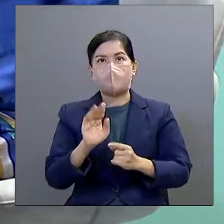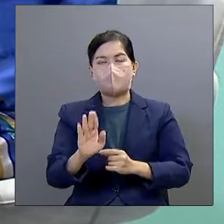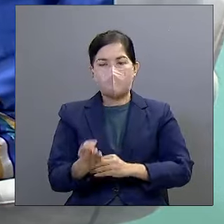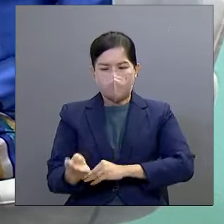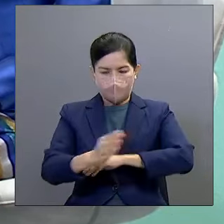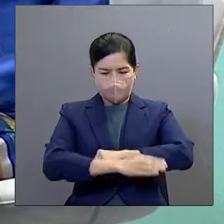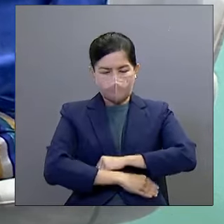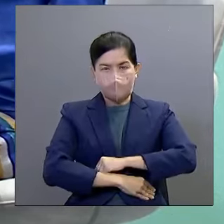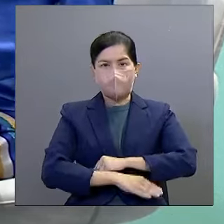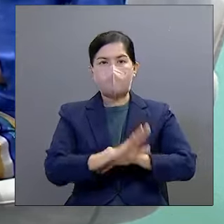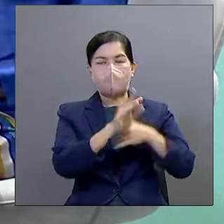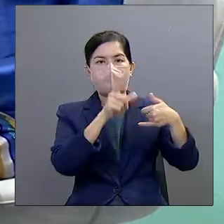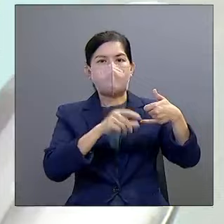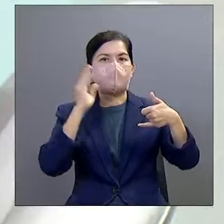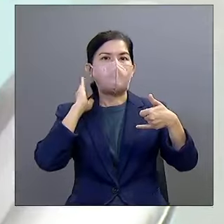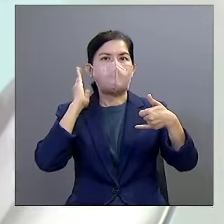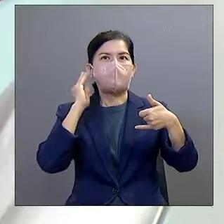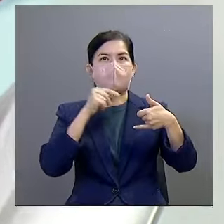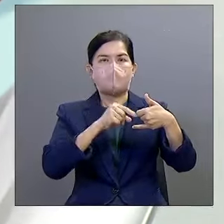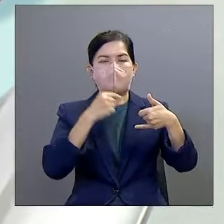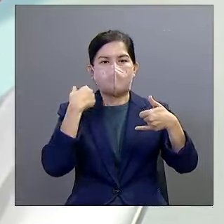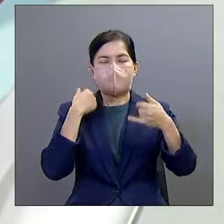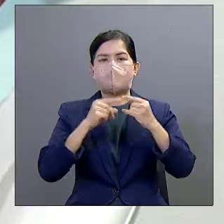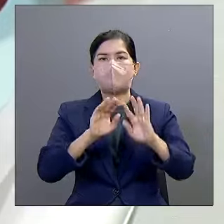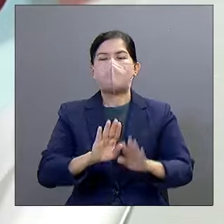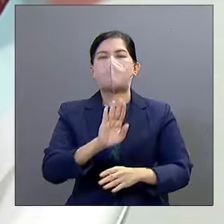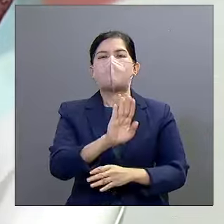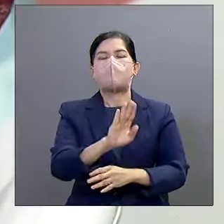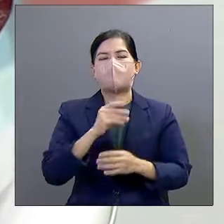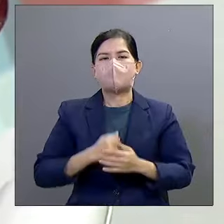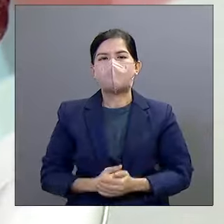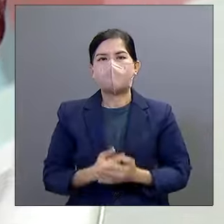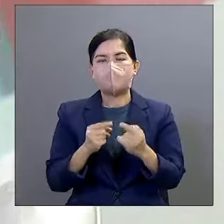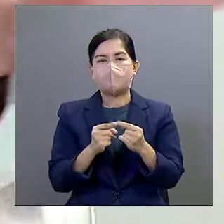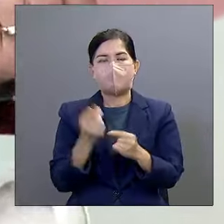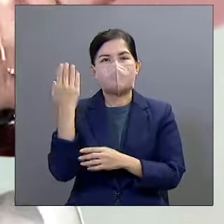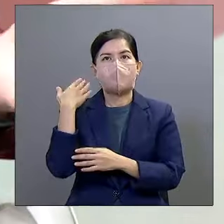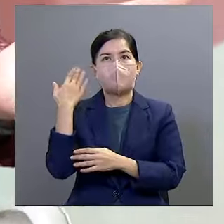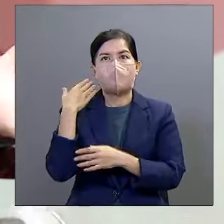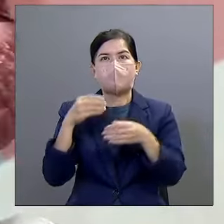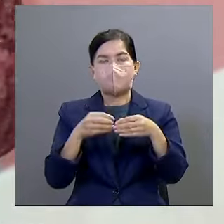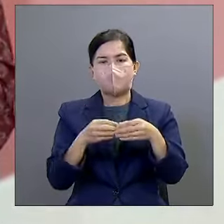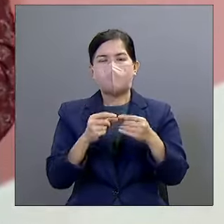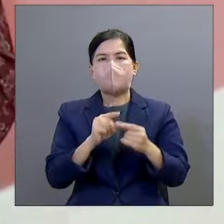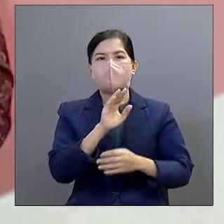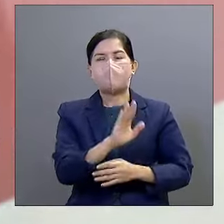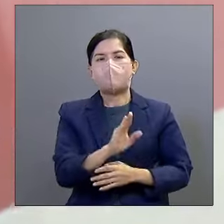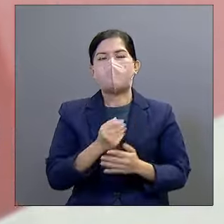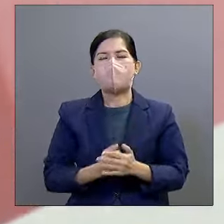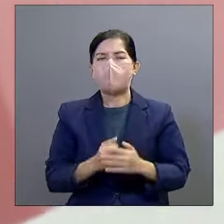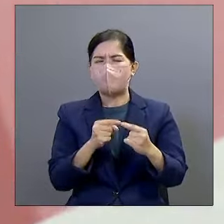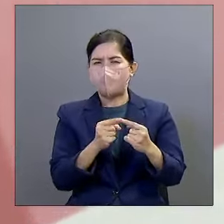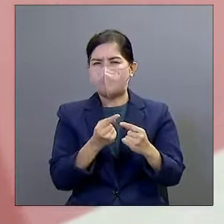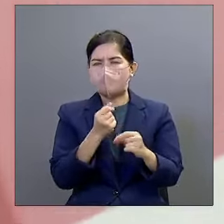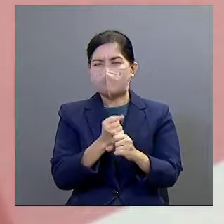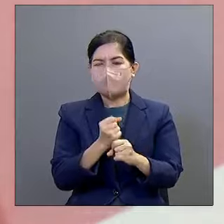ของพี่ท็อปเนี่ยเป็นเสื้ออย่างน้อยค่ะเป็นเสื้อนะคะที่ข้าราชบริพารนะคะก็สวมใส่นะคะในสมัย